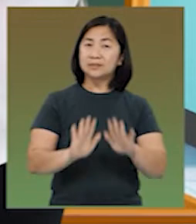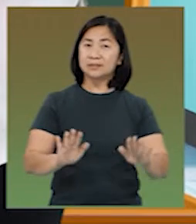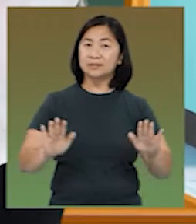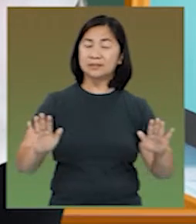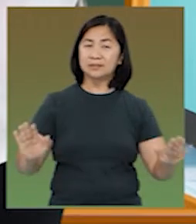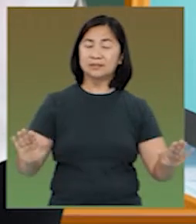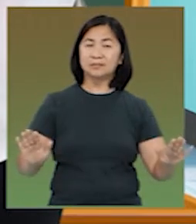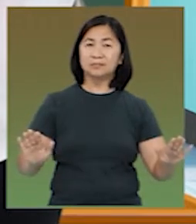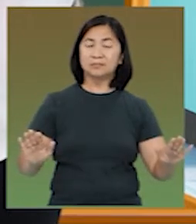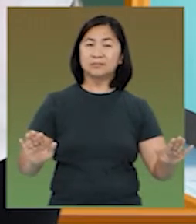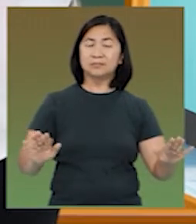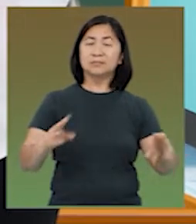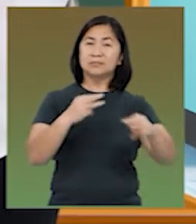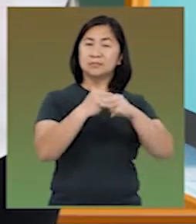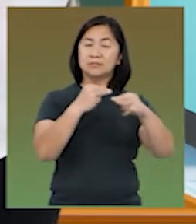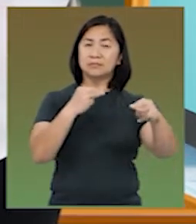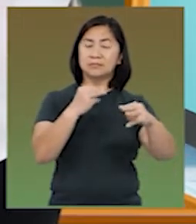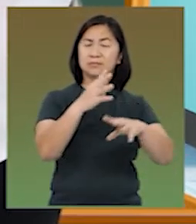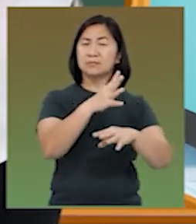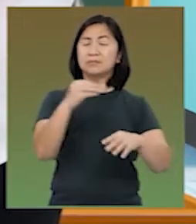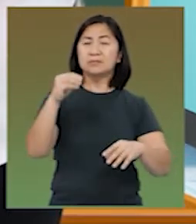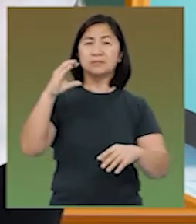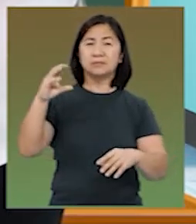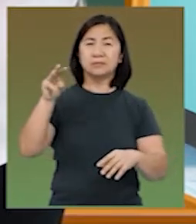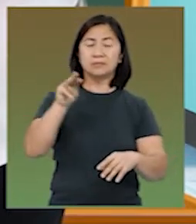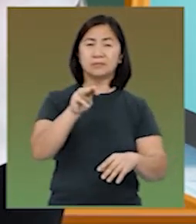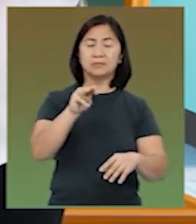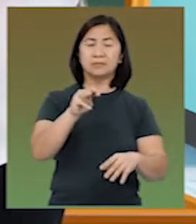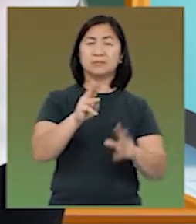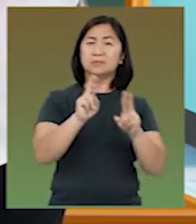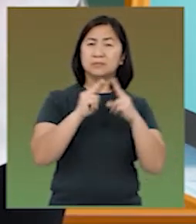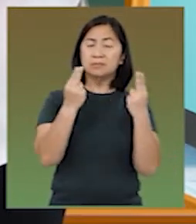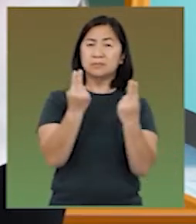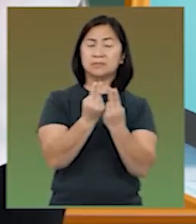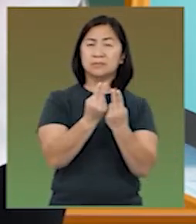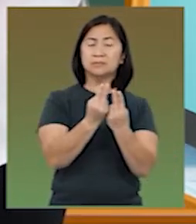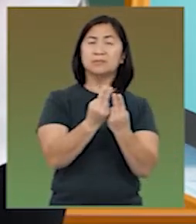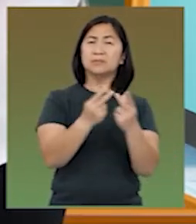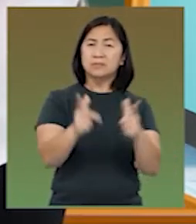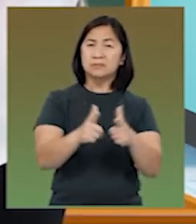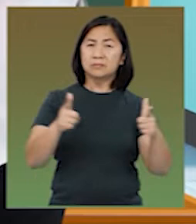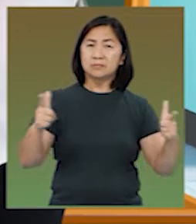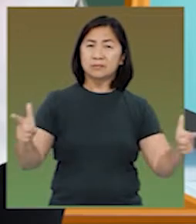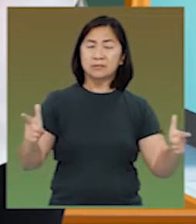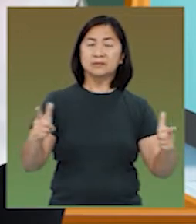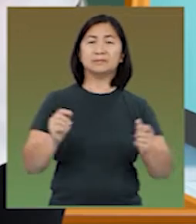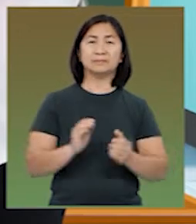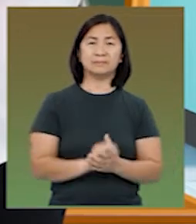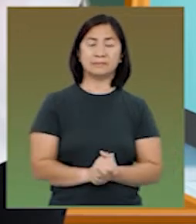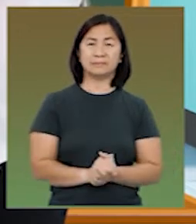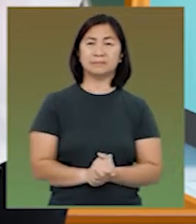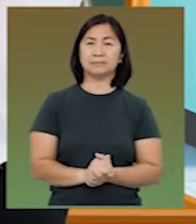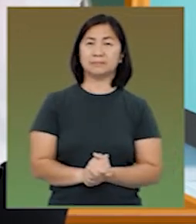Mga bata, ang meter at centimeter ay mga units of length o haba.